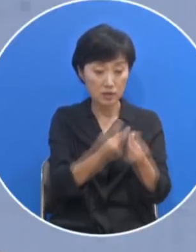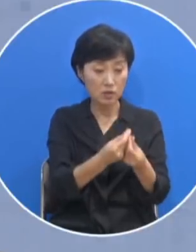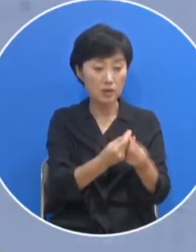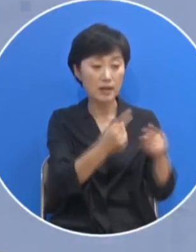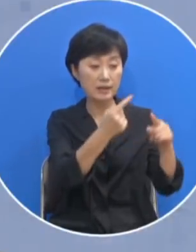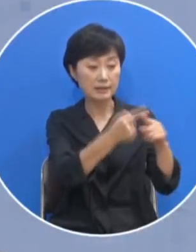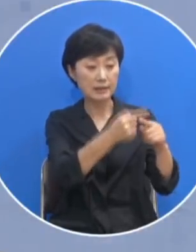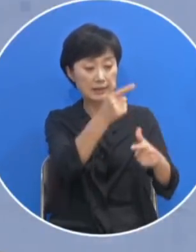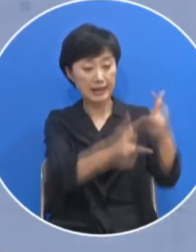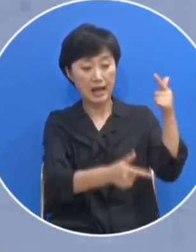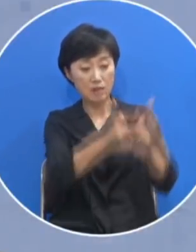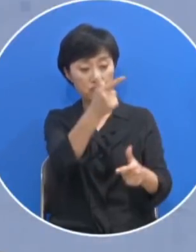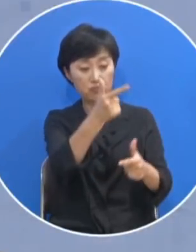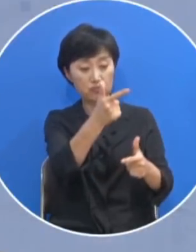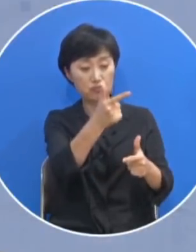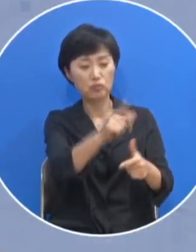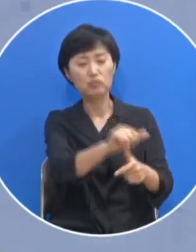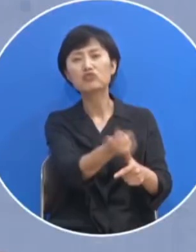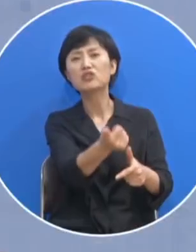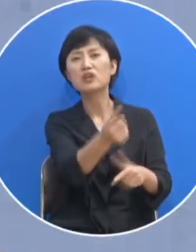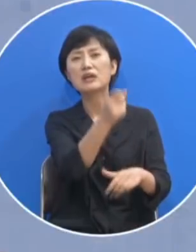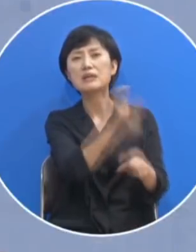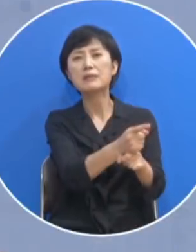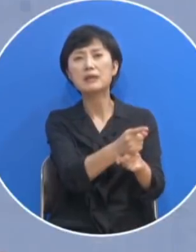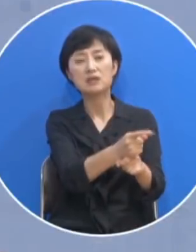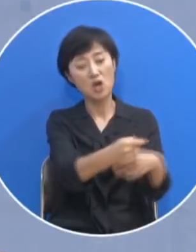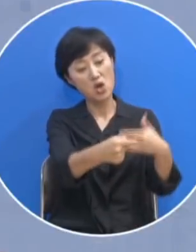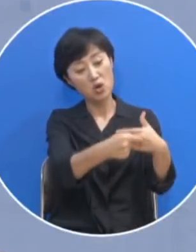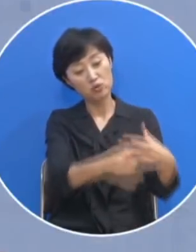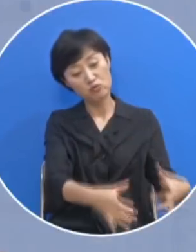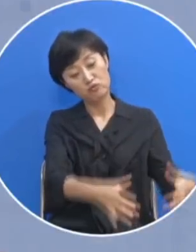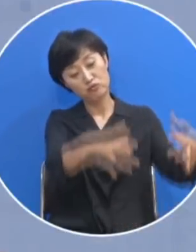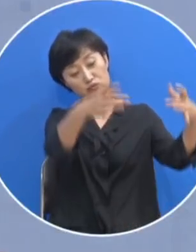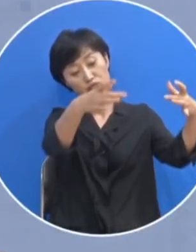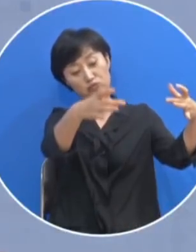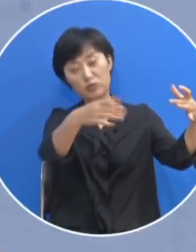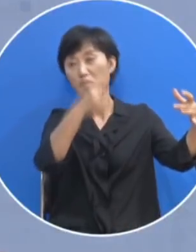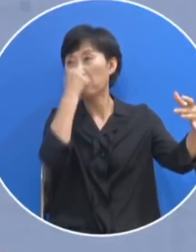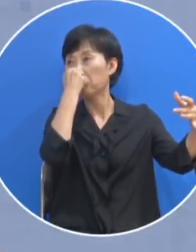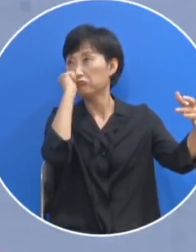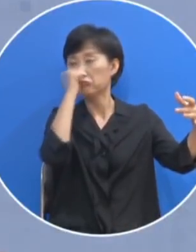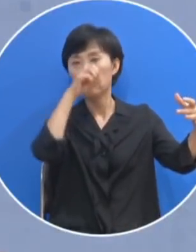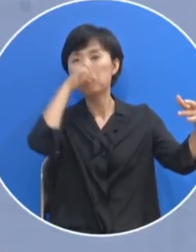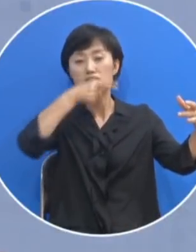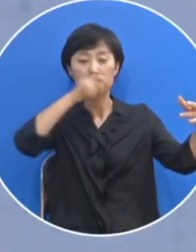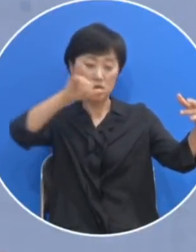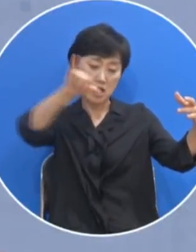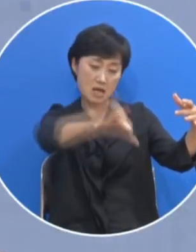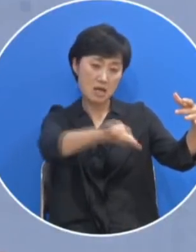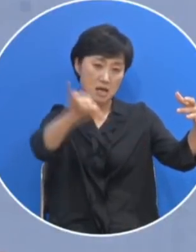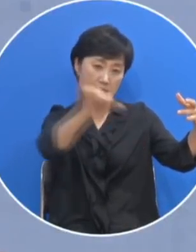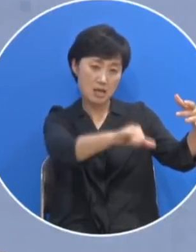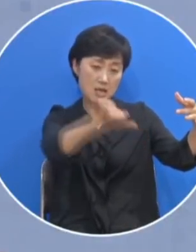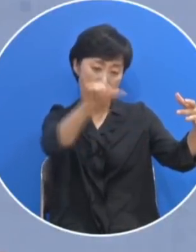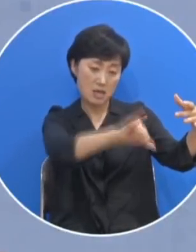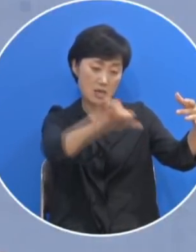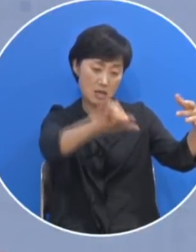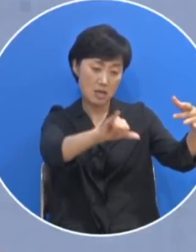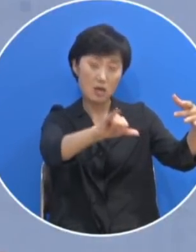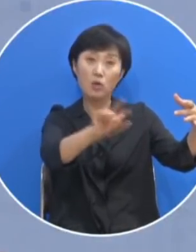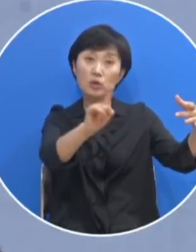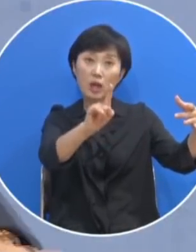썼어요 oto 패턴 와이프 유행 에게 뭐를 2x 쿼츠 뭐 예 그래서 뭐